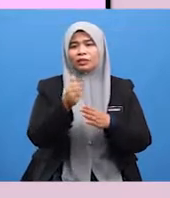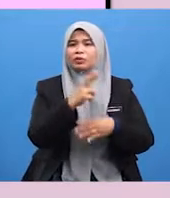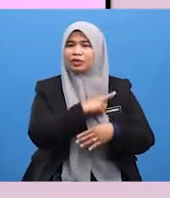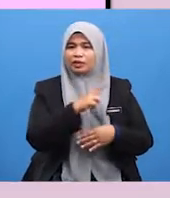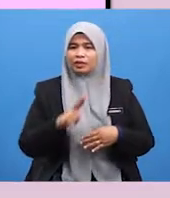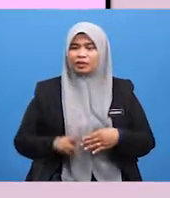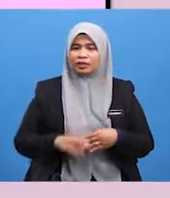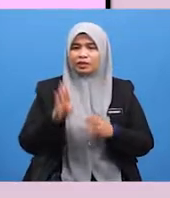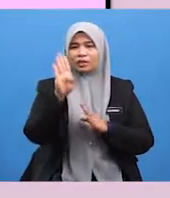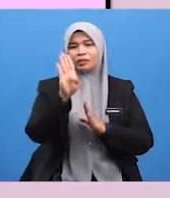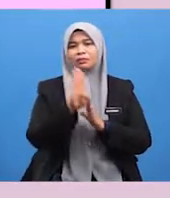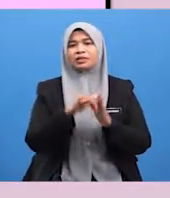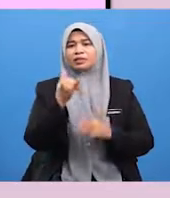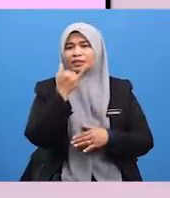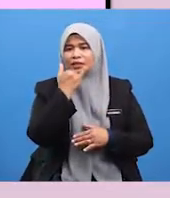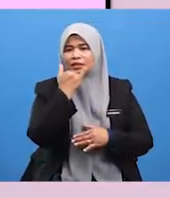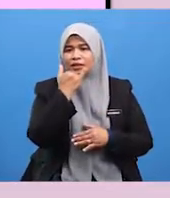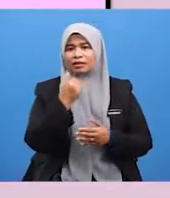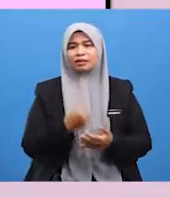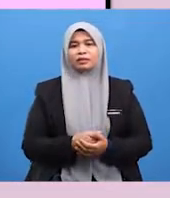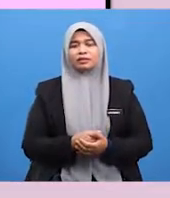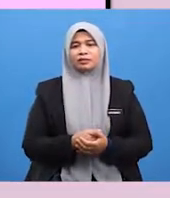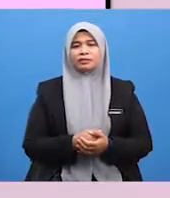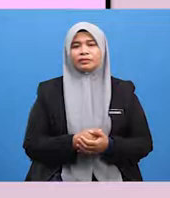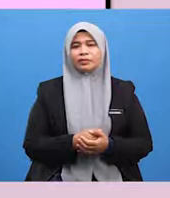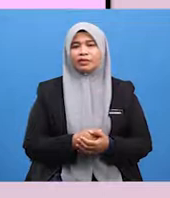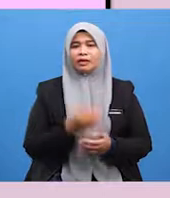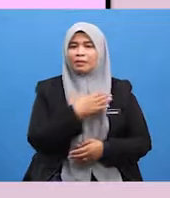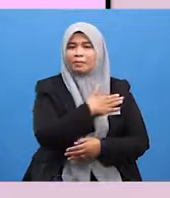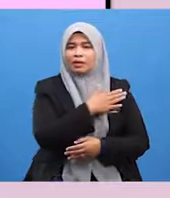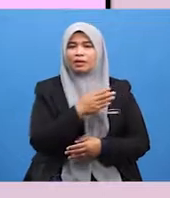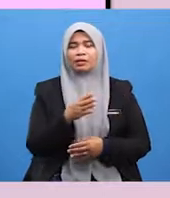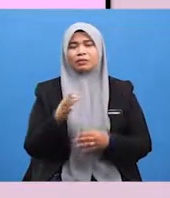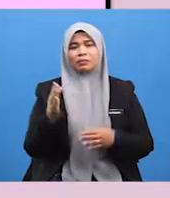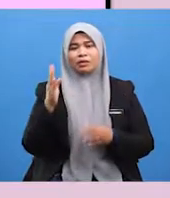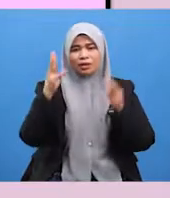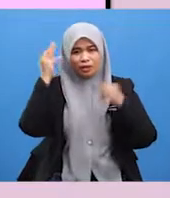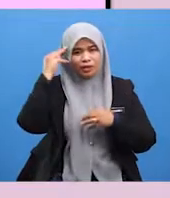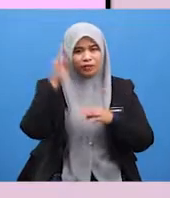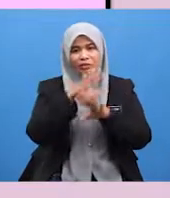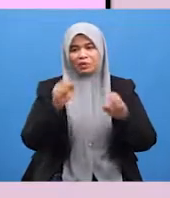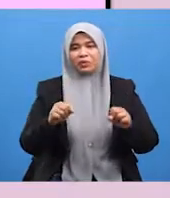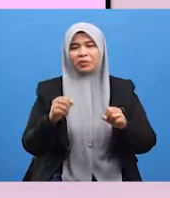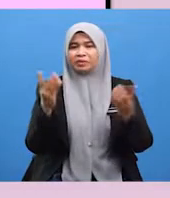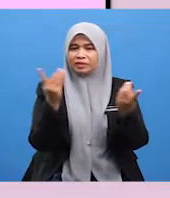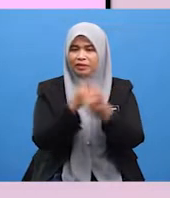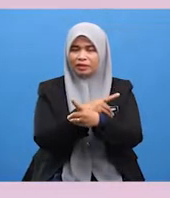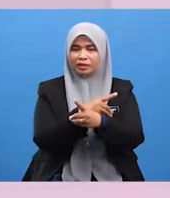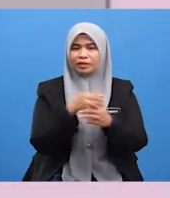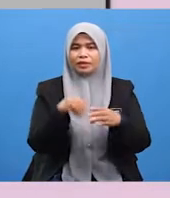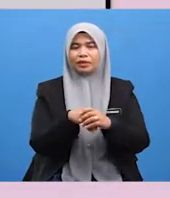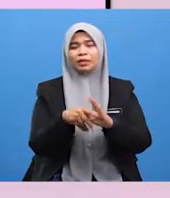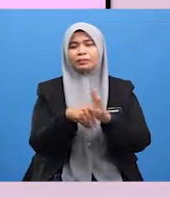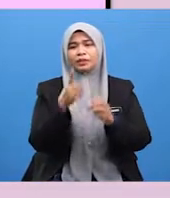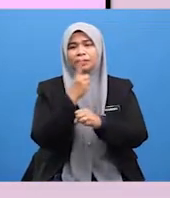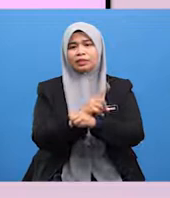zalim, hamba Melayu tidak boleh derhaka. Seterusnya, di dalam perjanjian ini juga,